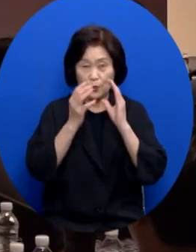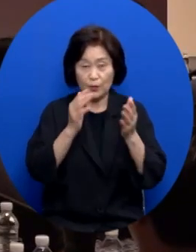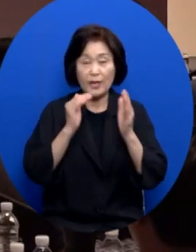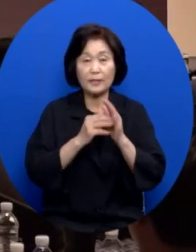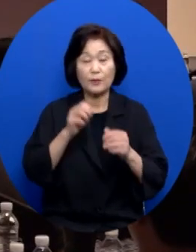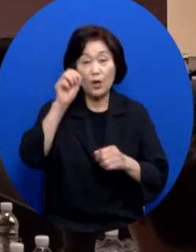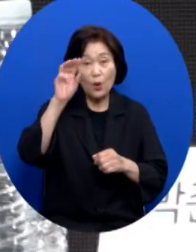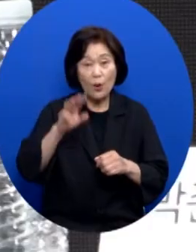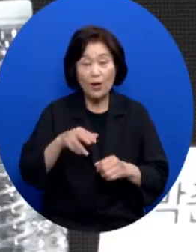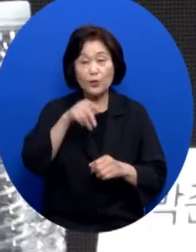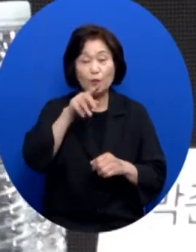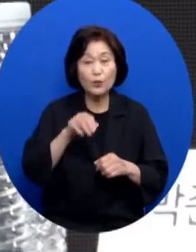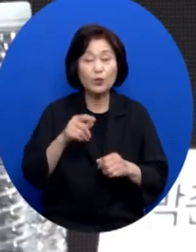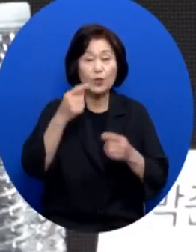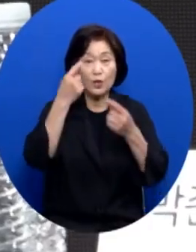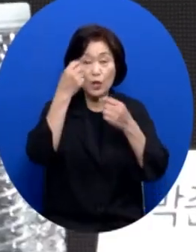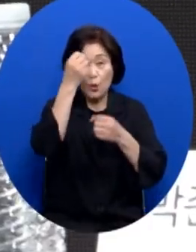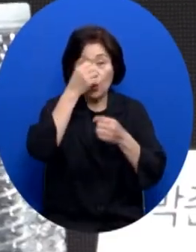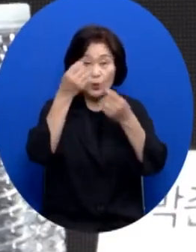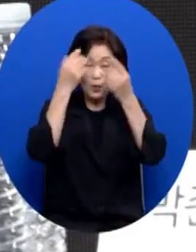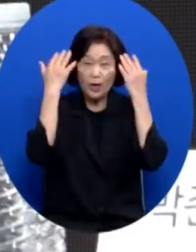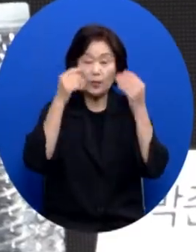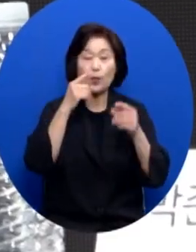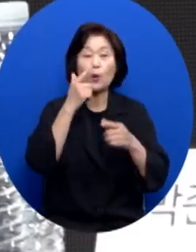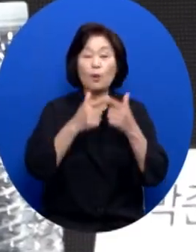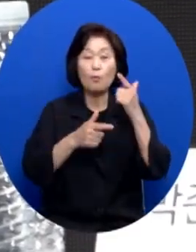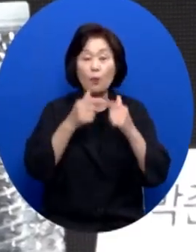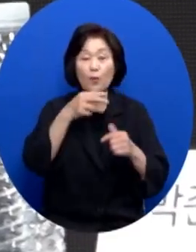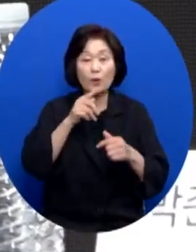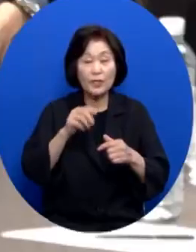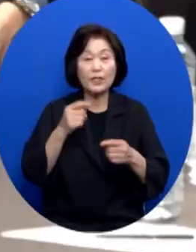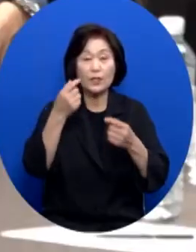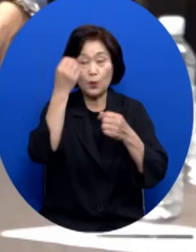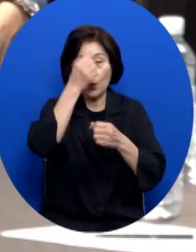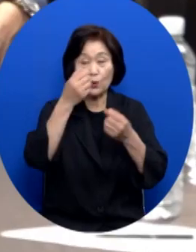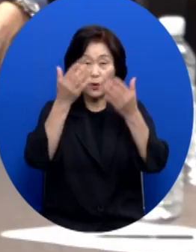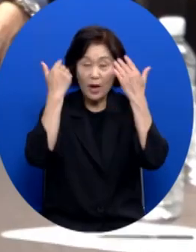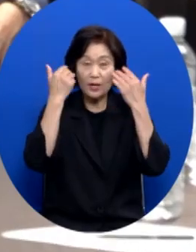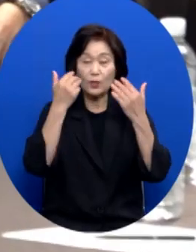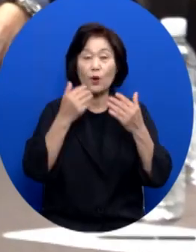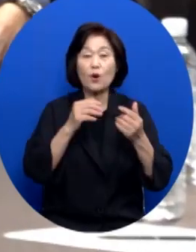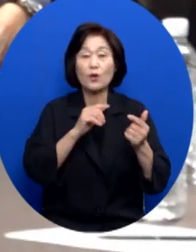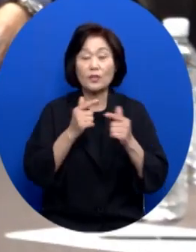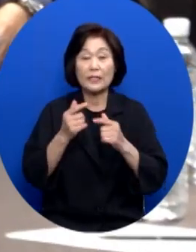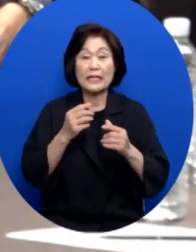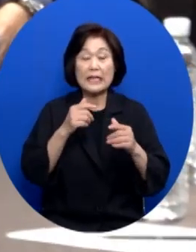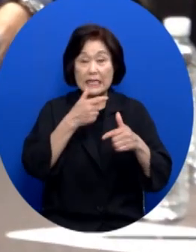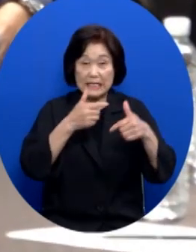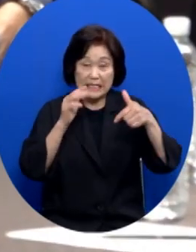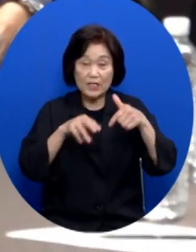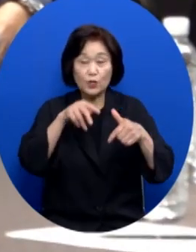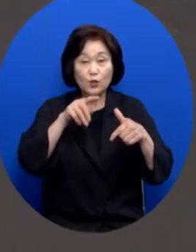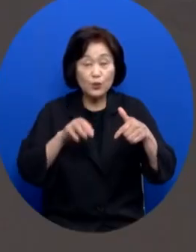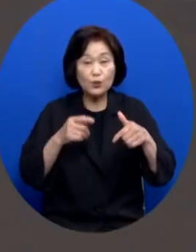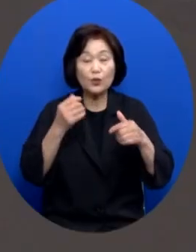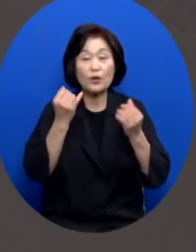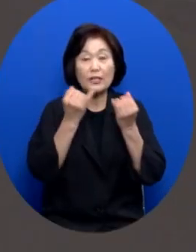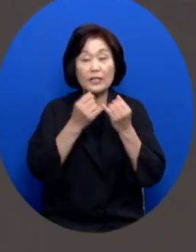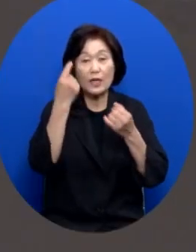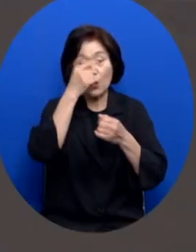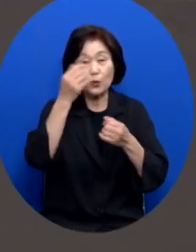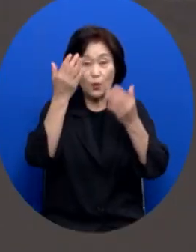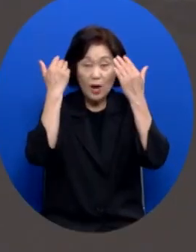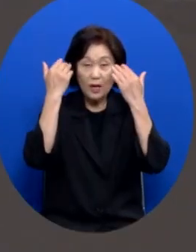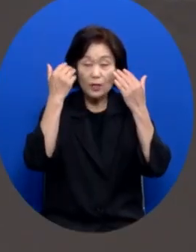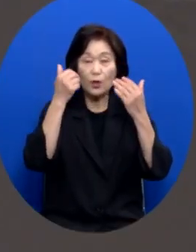광주 숭일고등학교, 목포 덕인고등학교, 온양 한울고등학교, 인천 순덕여자고등학교의